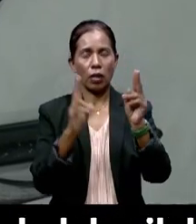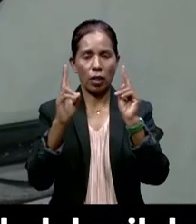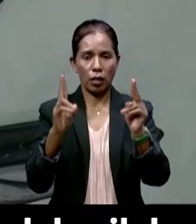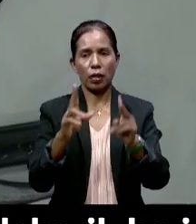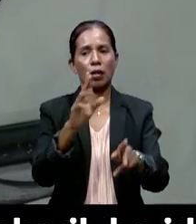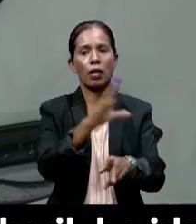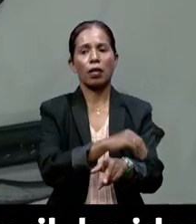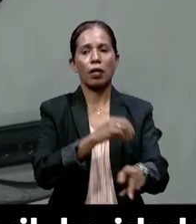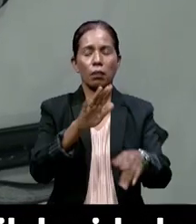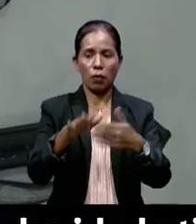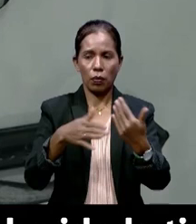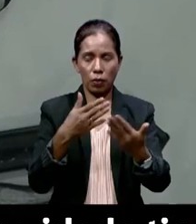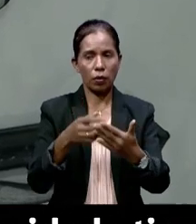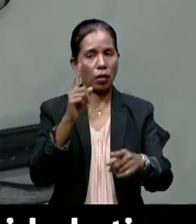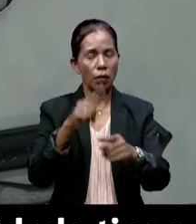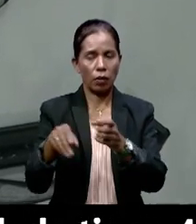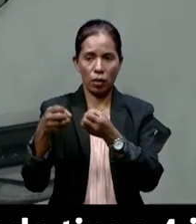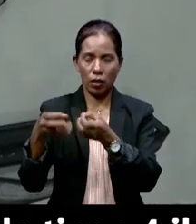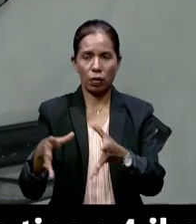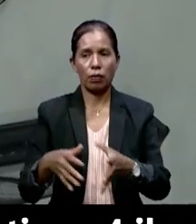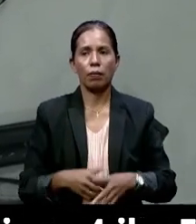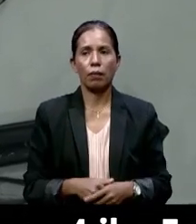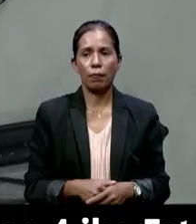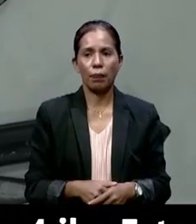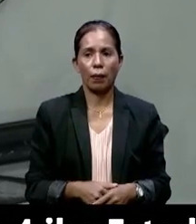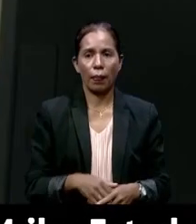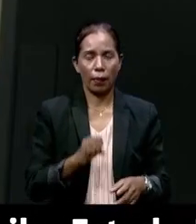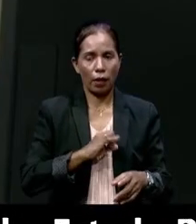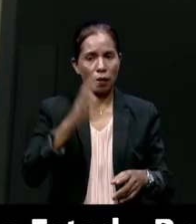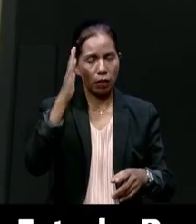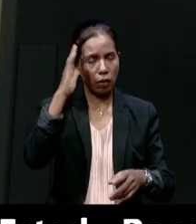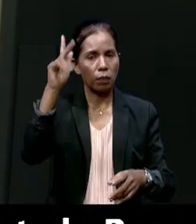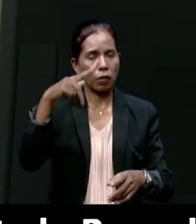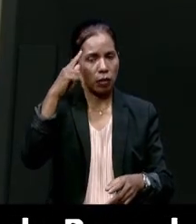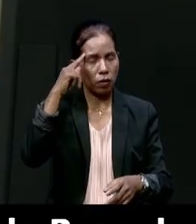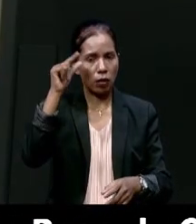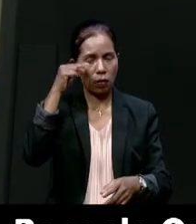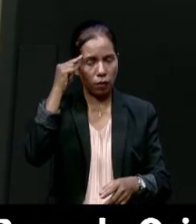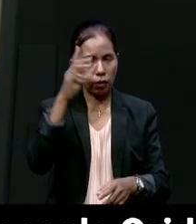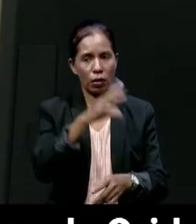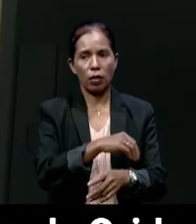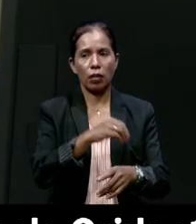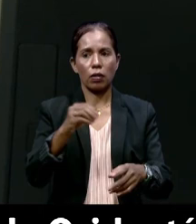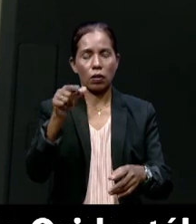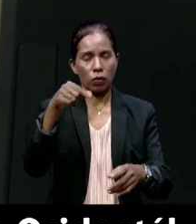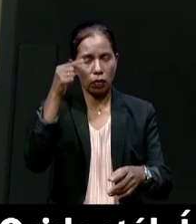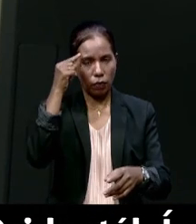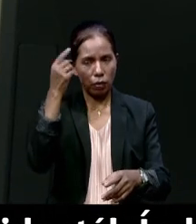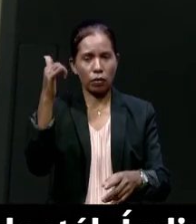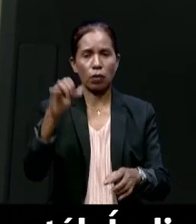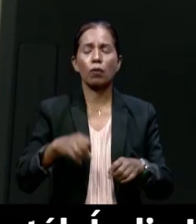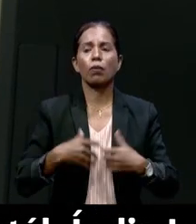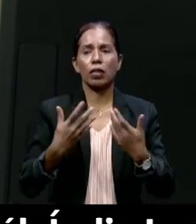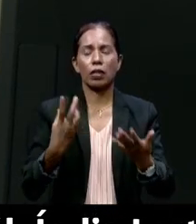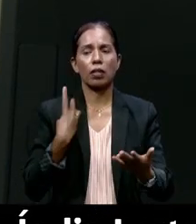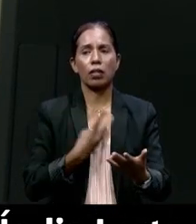nune biodiversidade hirak ne labele lakon. Awa no yung politika governo niya, dilu politika governo niya, no insa praita